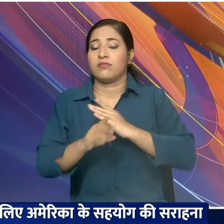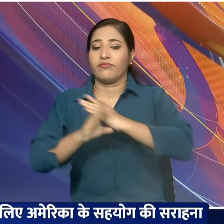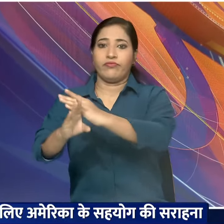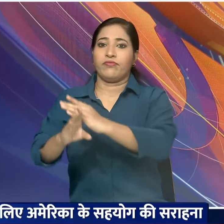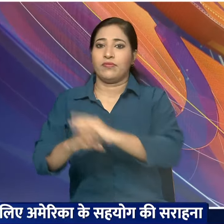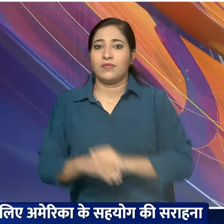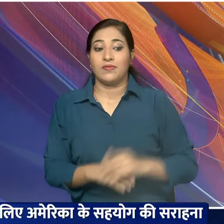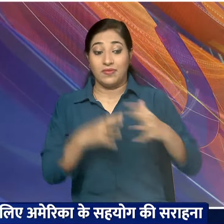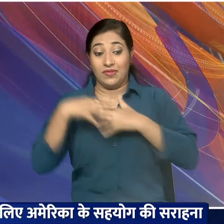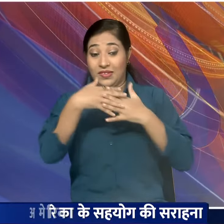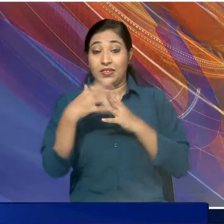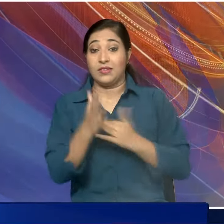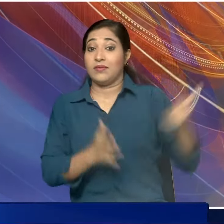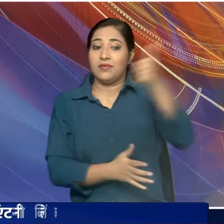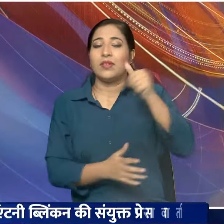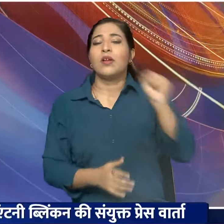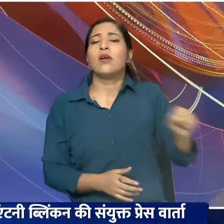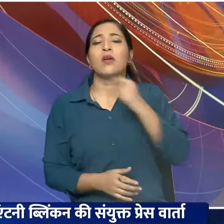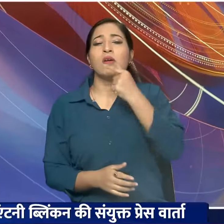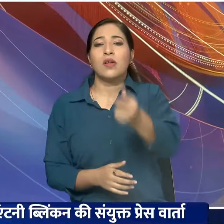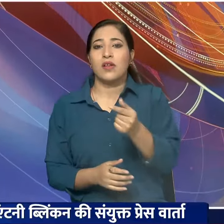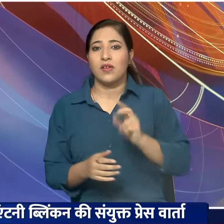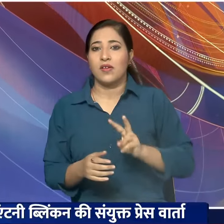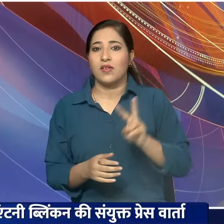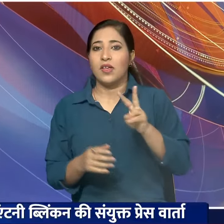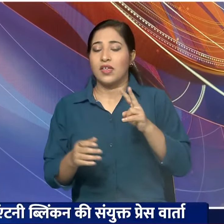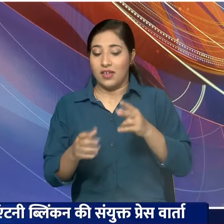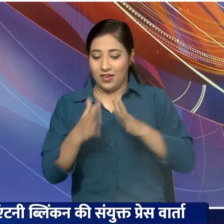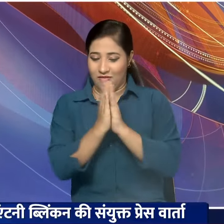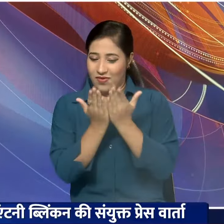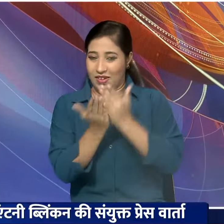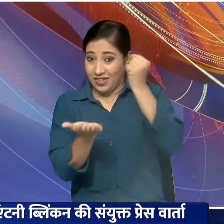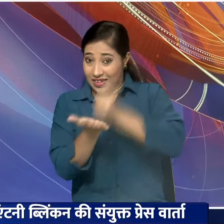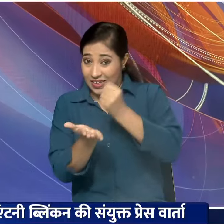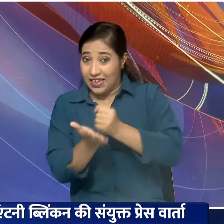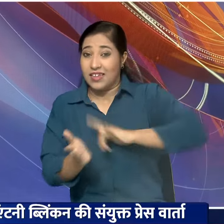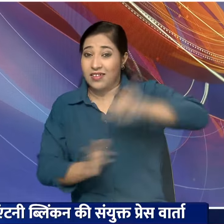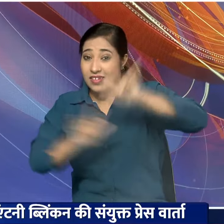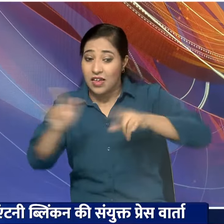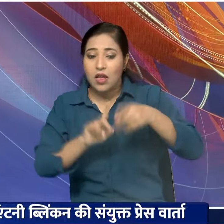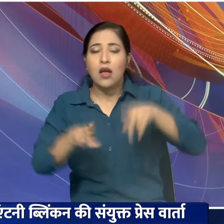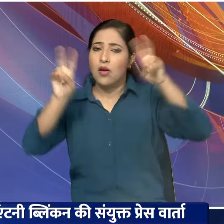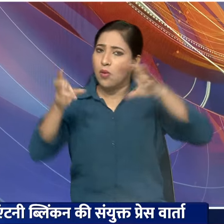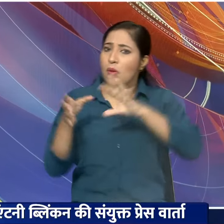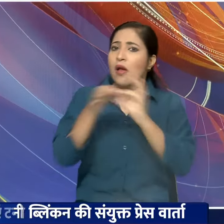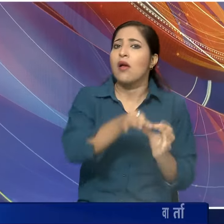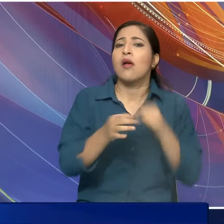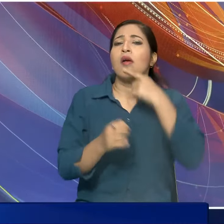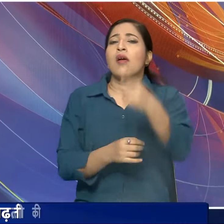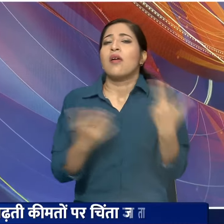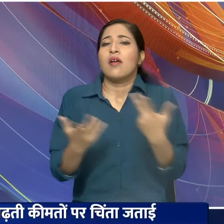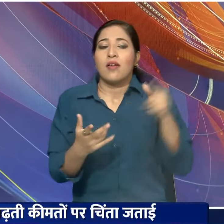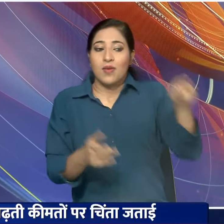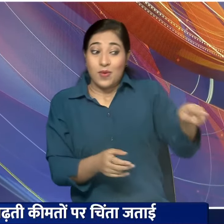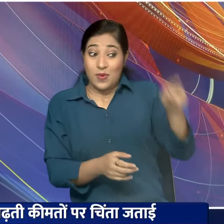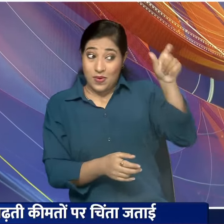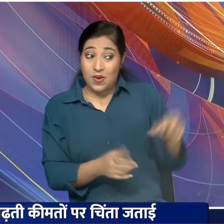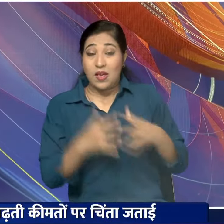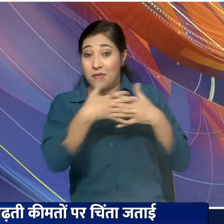मंत्री एस जयशंकर ने वीजा संबंधी चुनौतियों का मुद्दा भी उठाया। विदेश मंत्री एंटनी ब्लिंकन ने